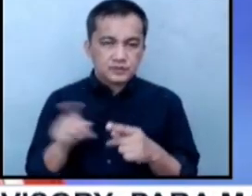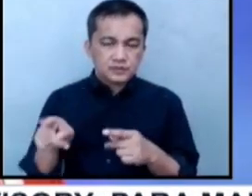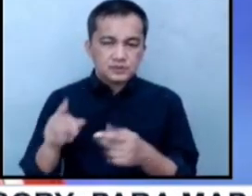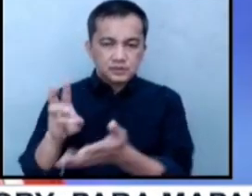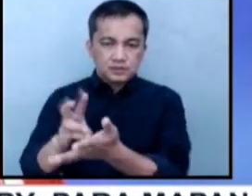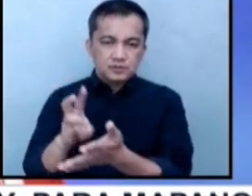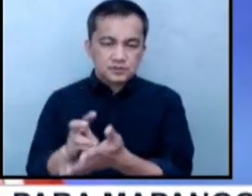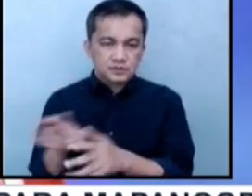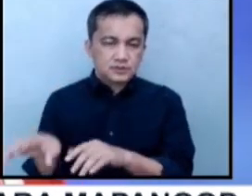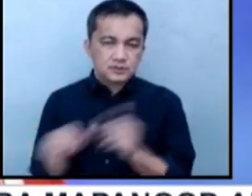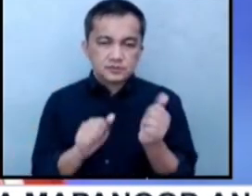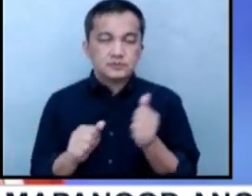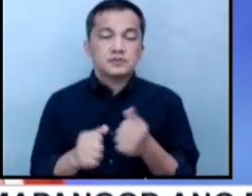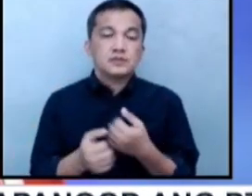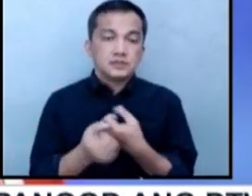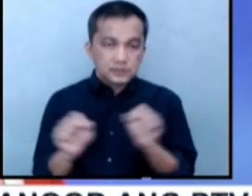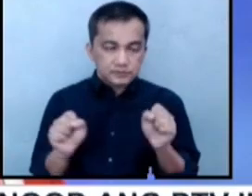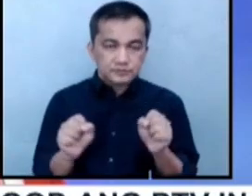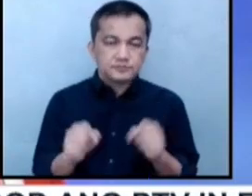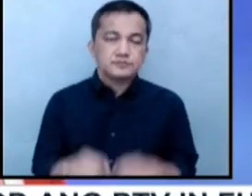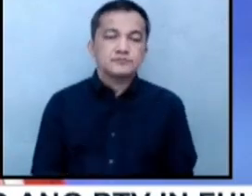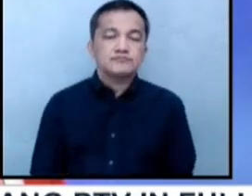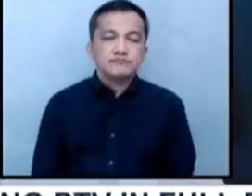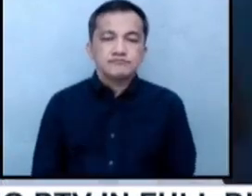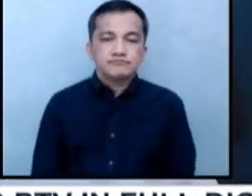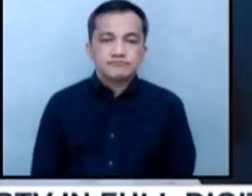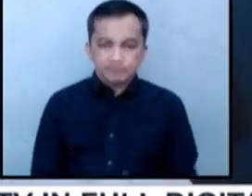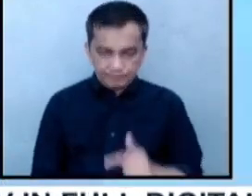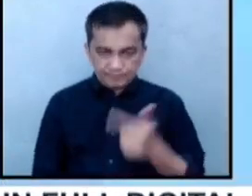centers si Mela lesmoras sa